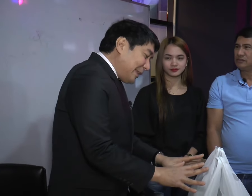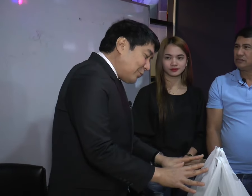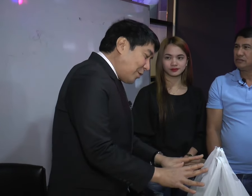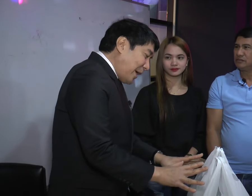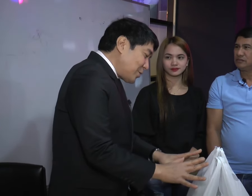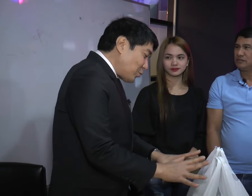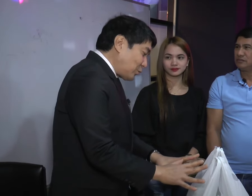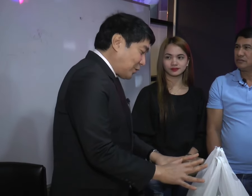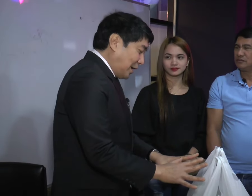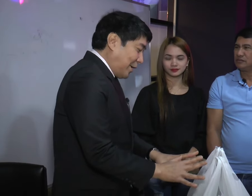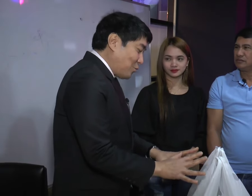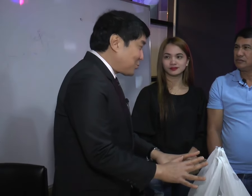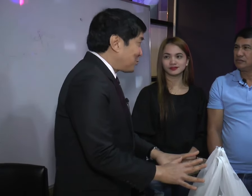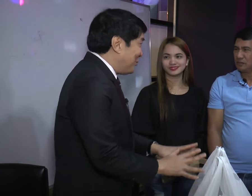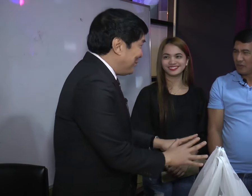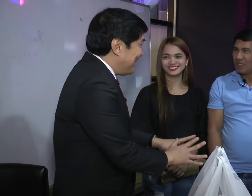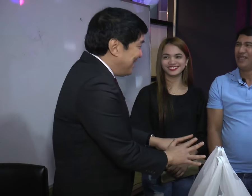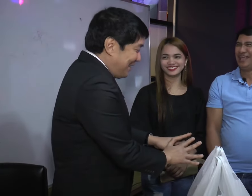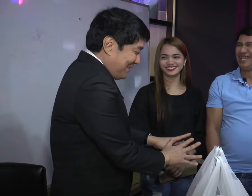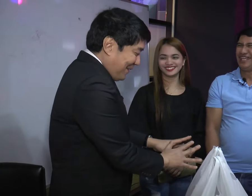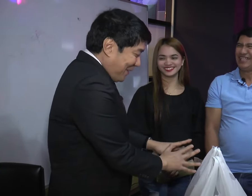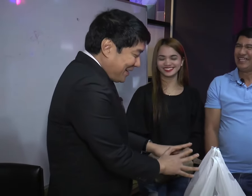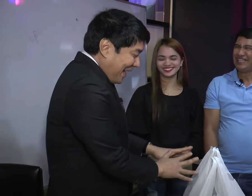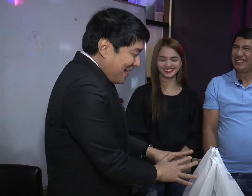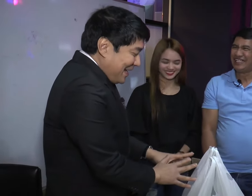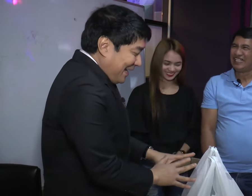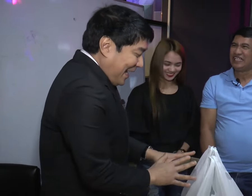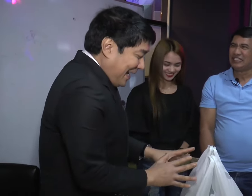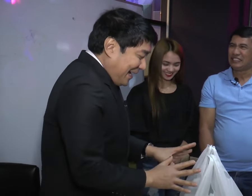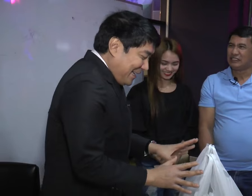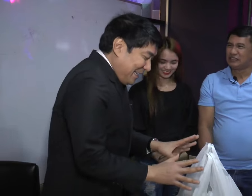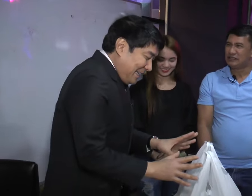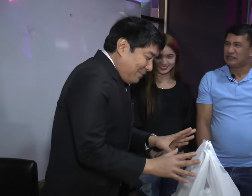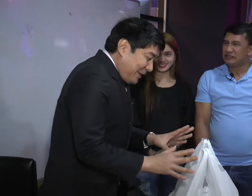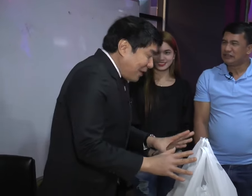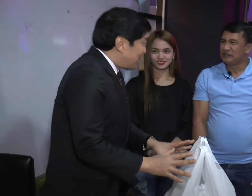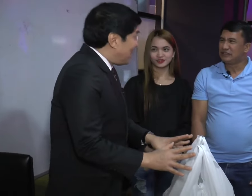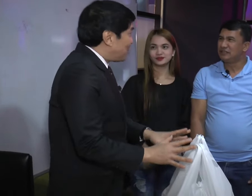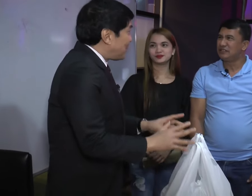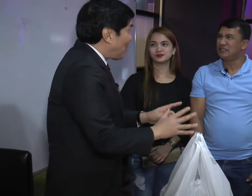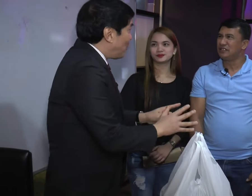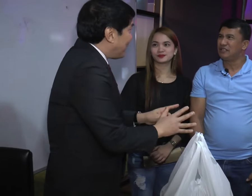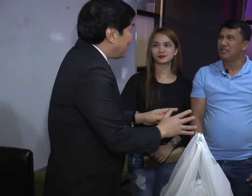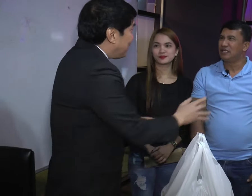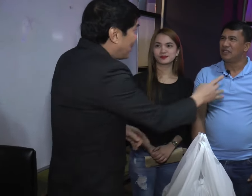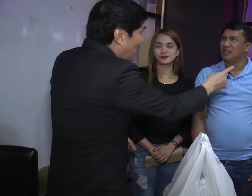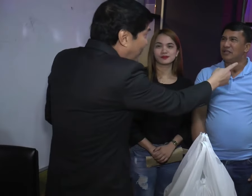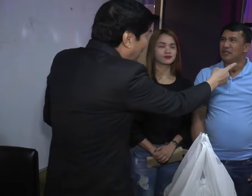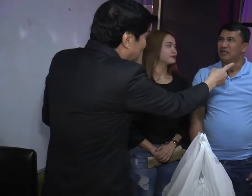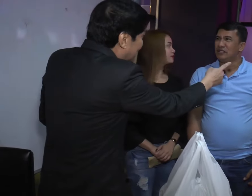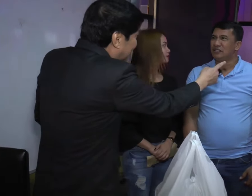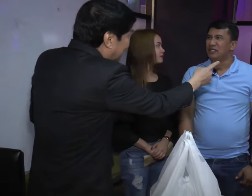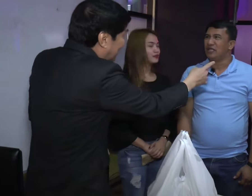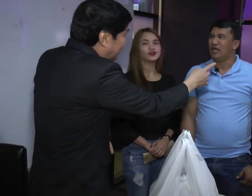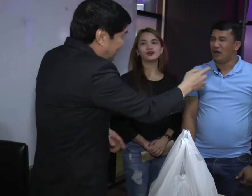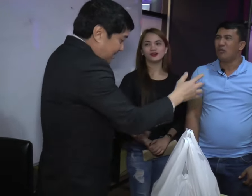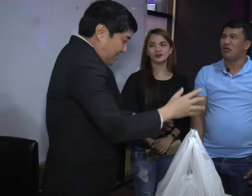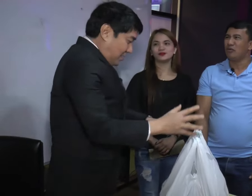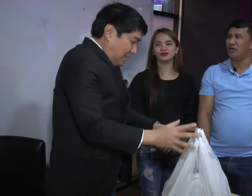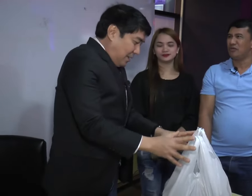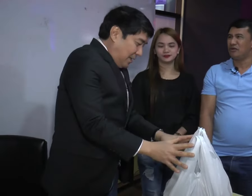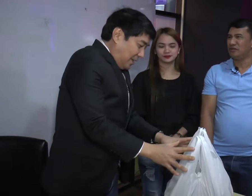niyan para hindi po kayo ma-insulto talaga ng husto, mapaya. Ibigay niyo na lang po sa mga complainant. Meron po kami action center